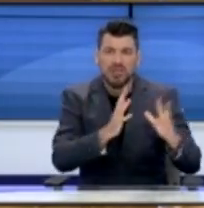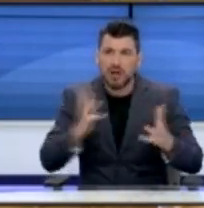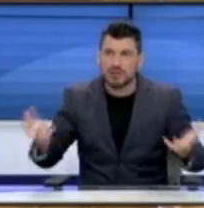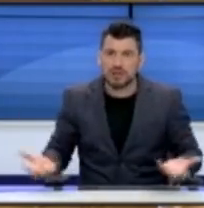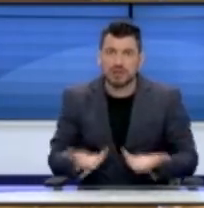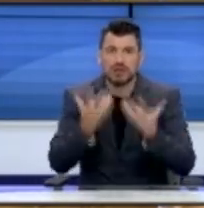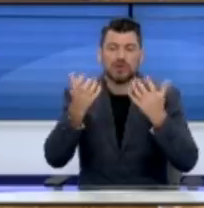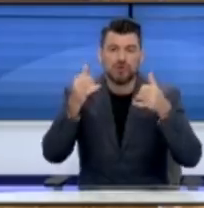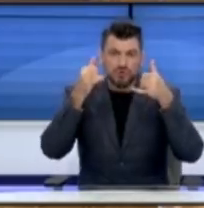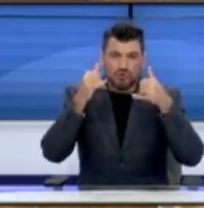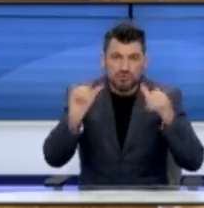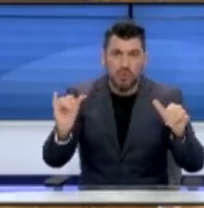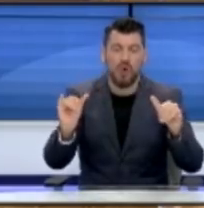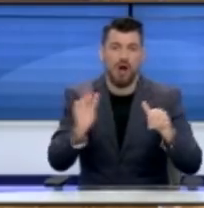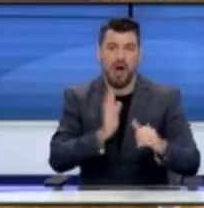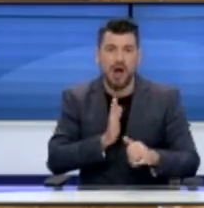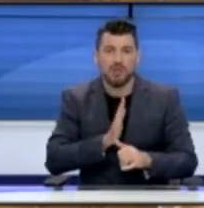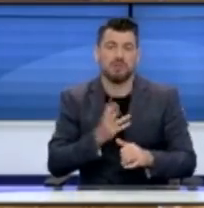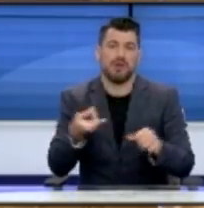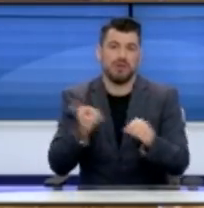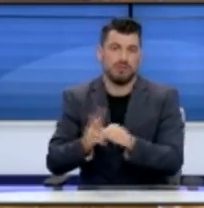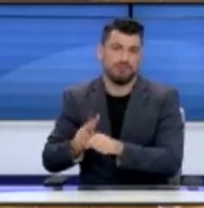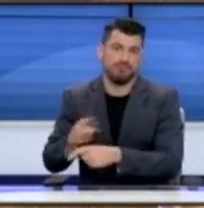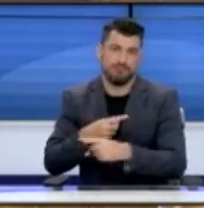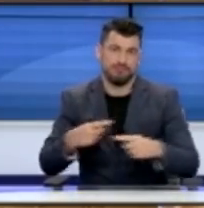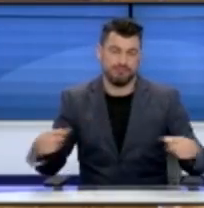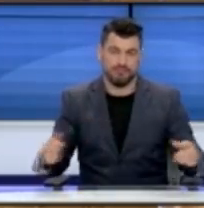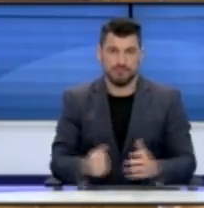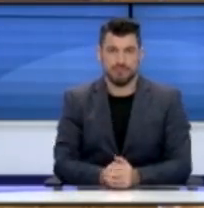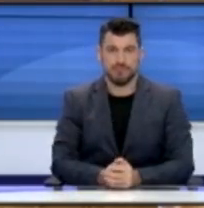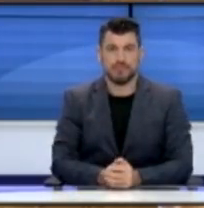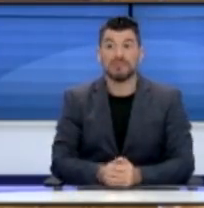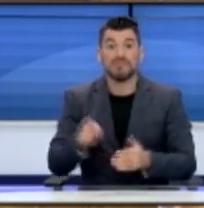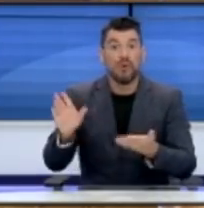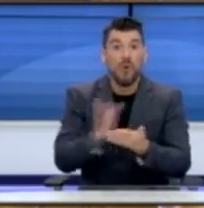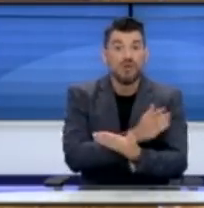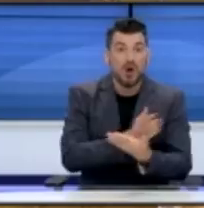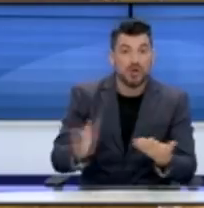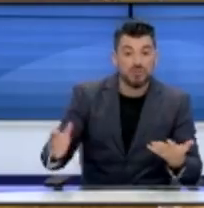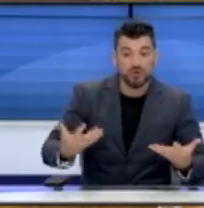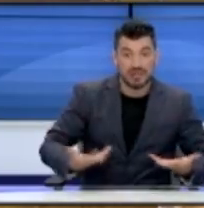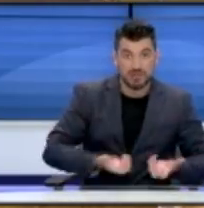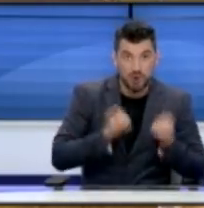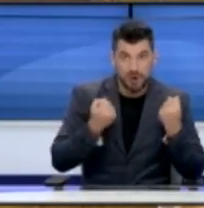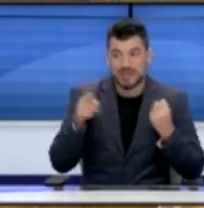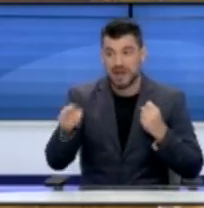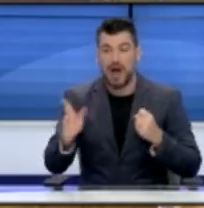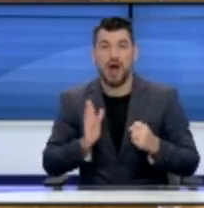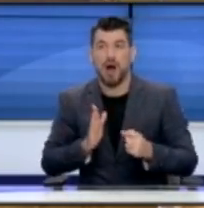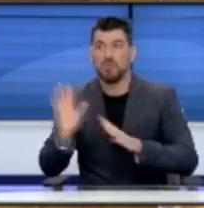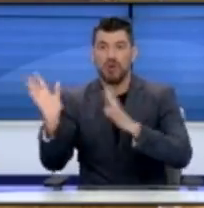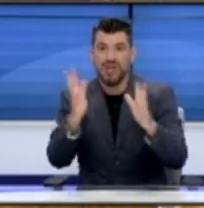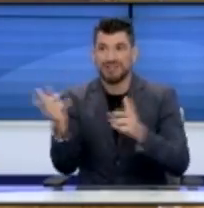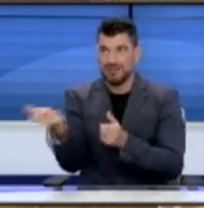ζώων. Αυτός ο αντιεπιστημονικός διαχωρισμός, ο διαχωρισμός της πρόληψης από την καταστολή